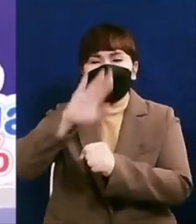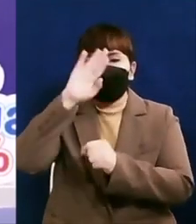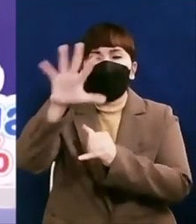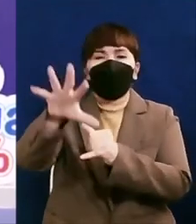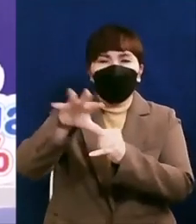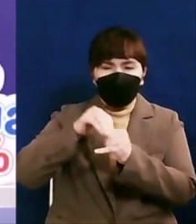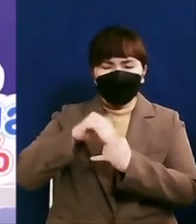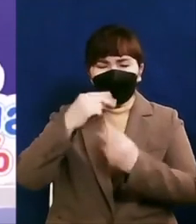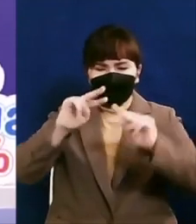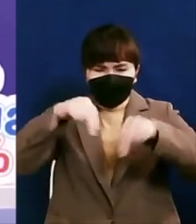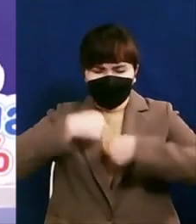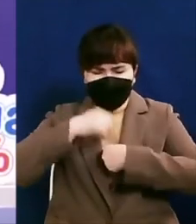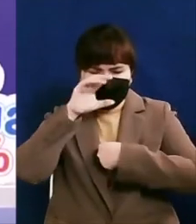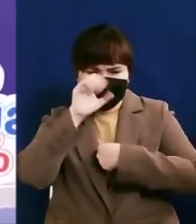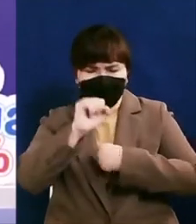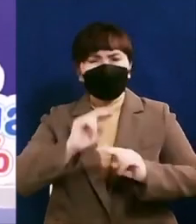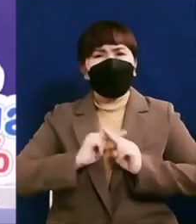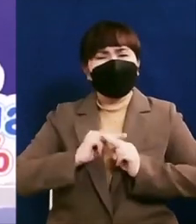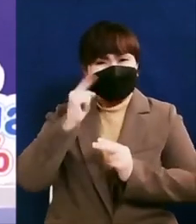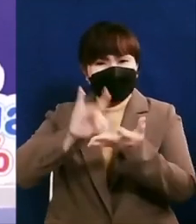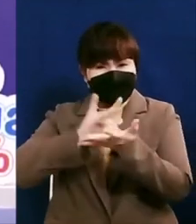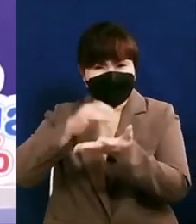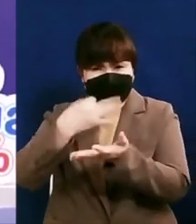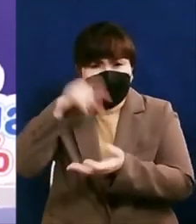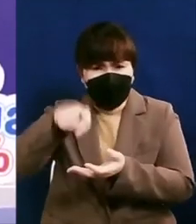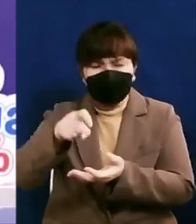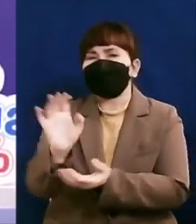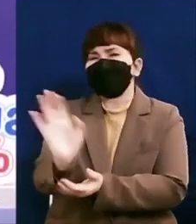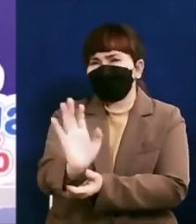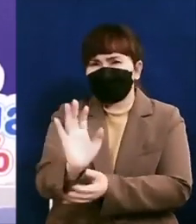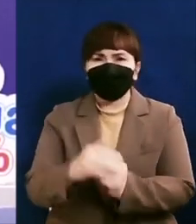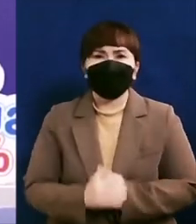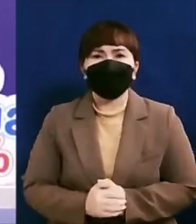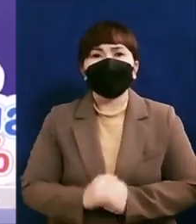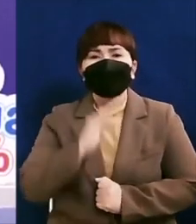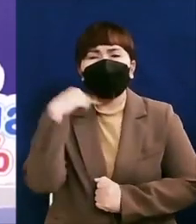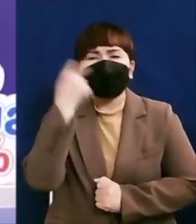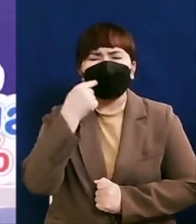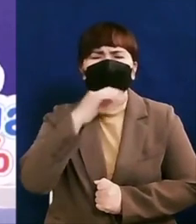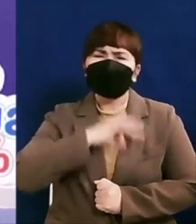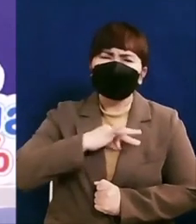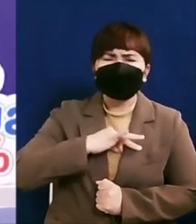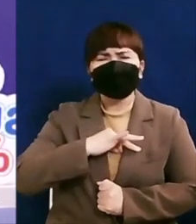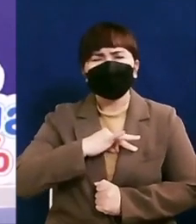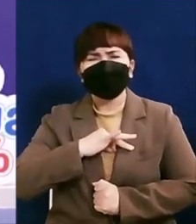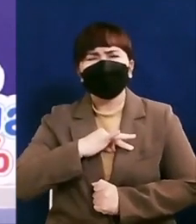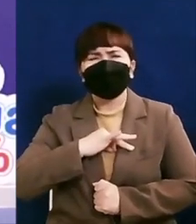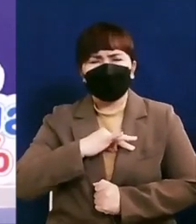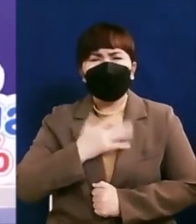ครับต้องสังเกตอาการตัวเองไม่จำเป็นที่จะต้องได้รับยาทุกรายนะครับแต่ถ้าเกิดท่านมีอาการหมายความว่าท่านเนี่ยต่